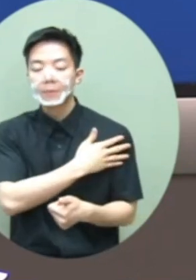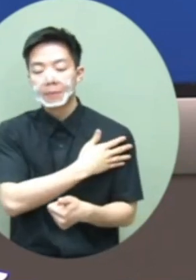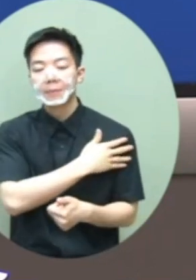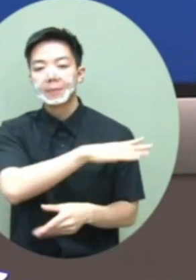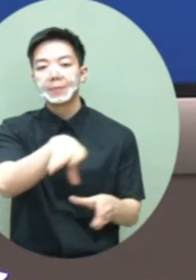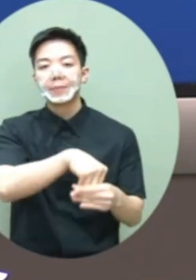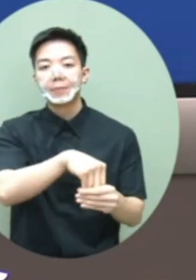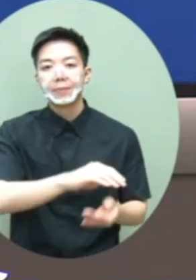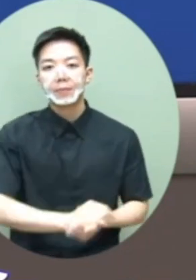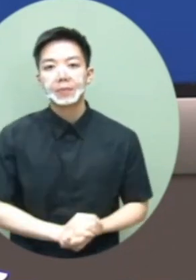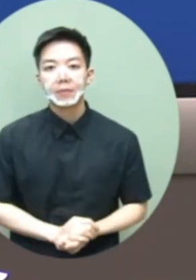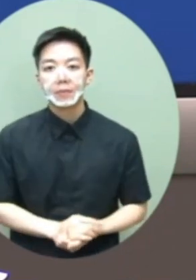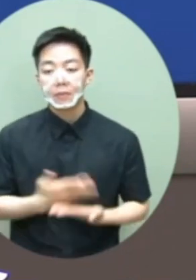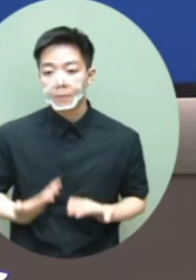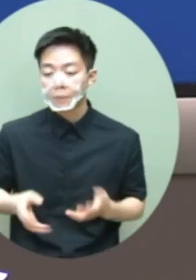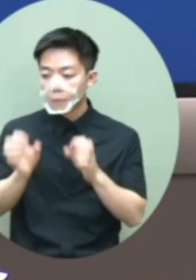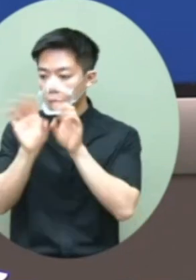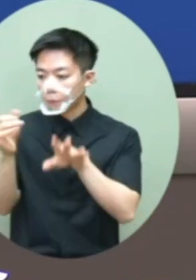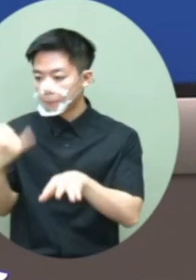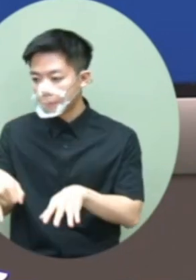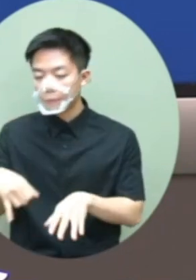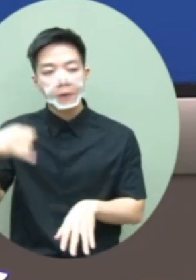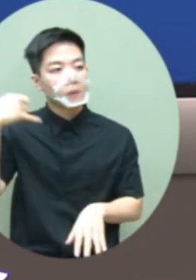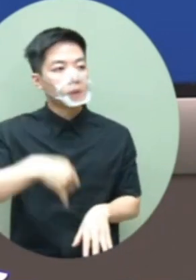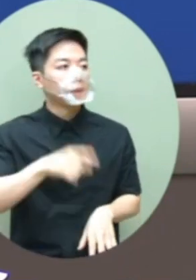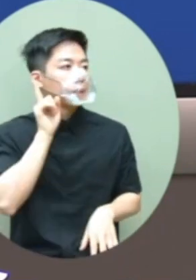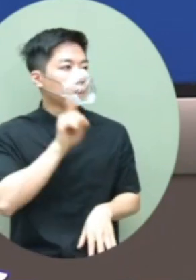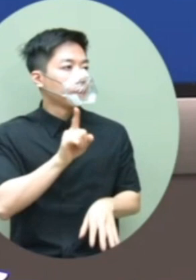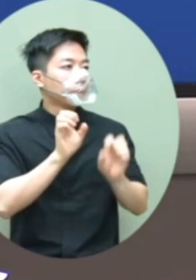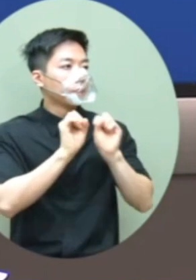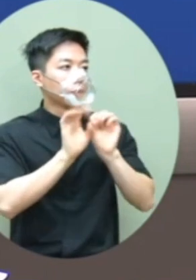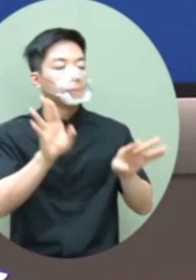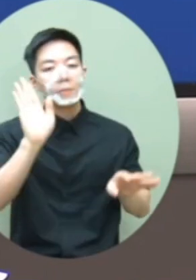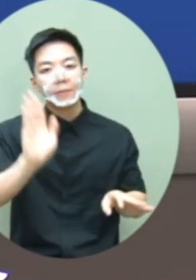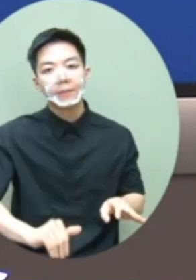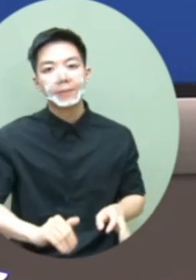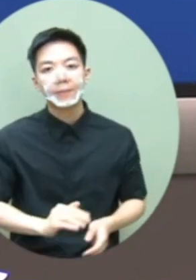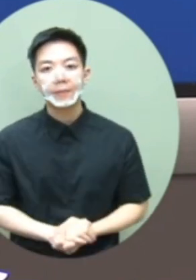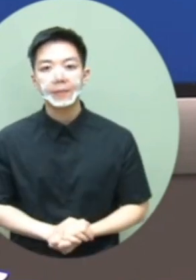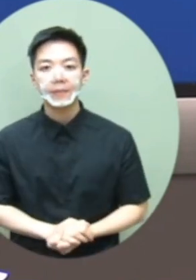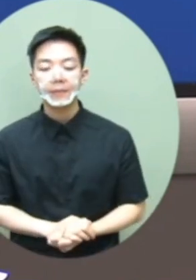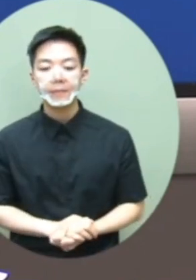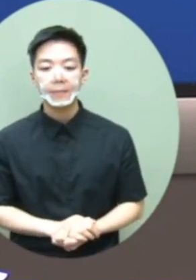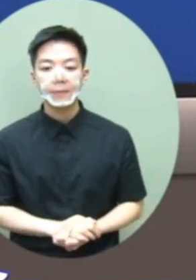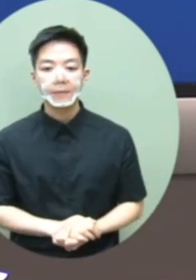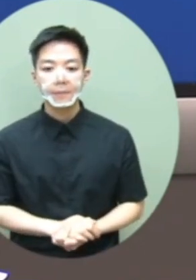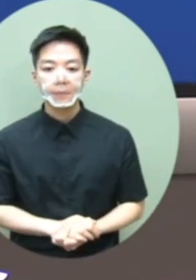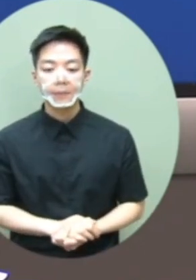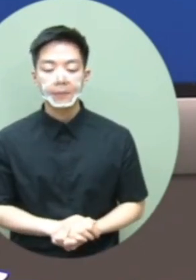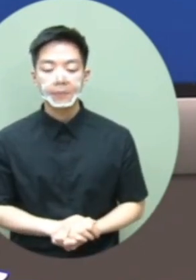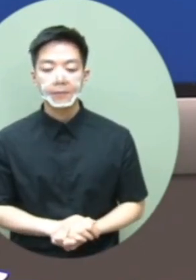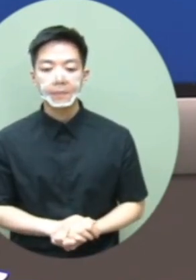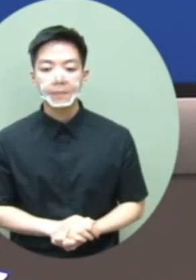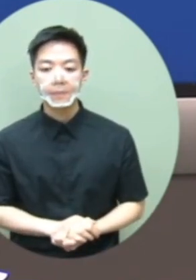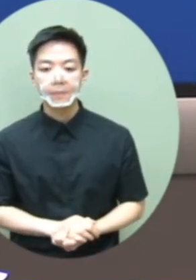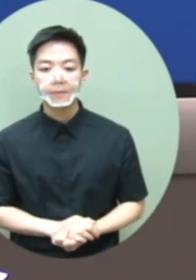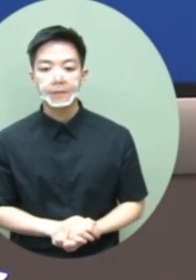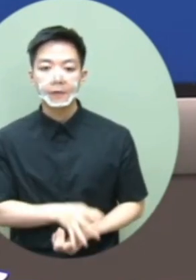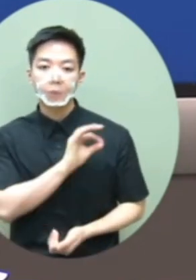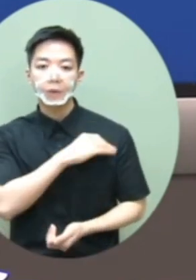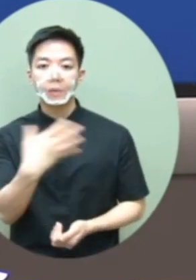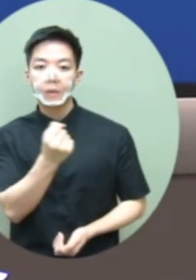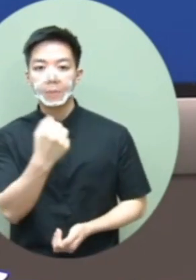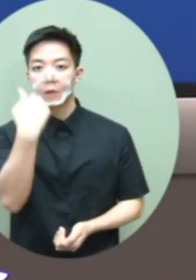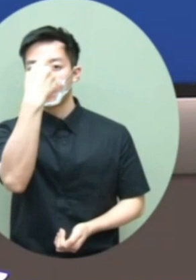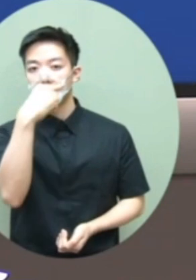夠公布，我相信下禮拜咧就會公布係委任咗邊一位嘅官員咧，作為呢個資格審查委